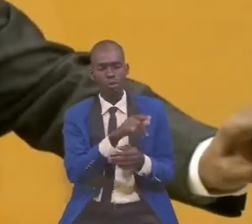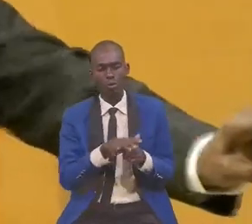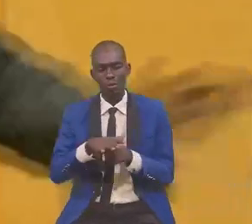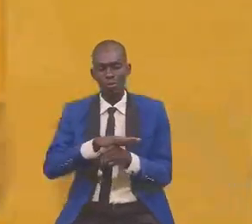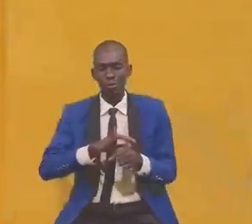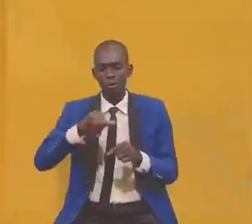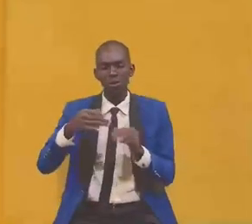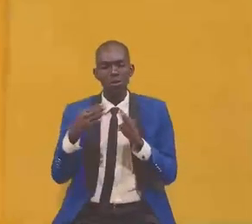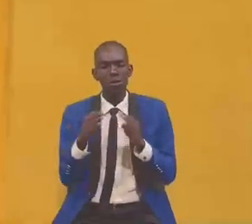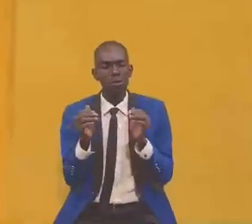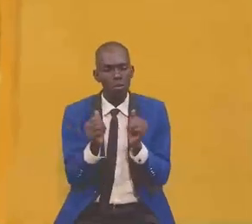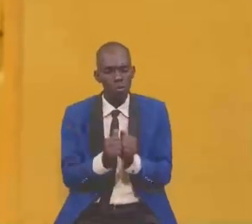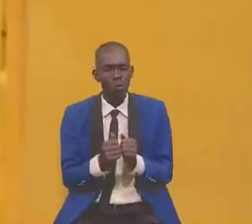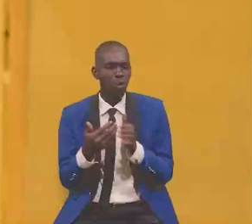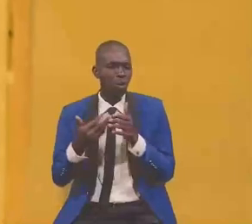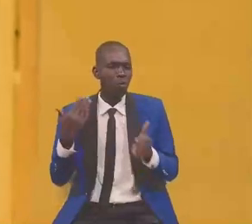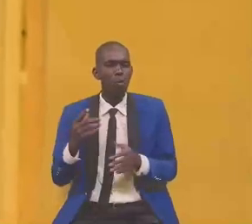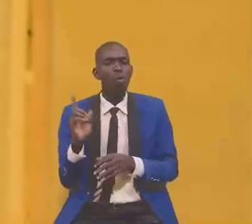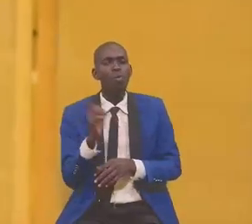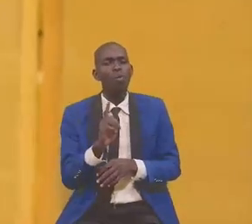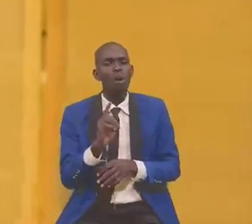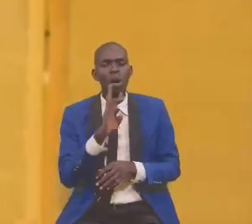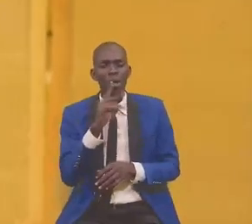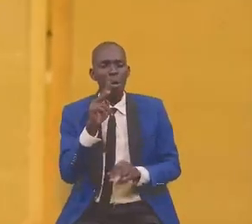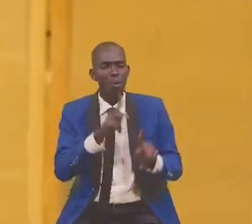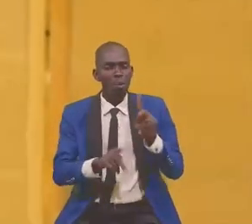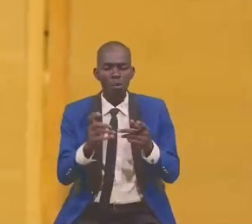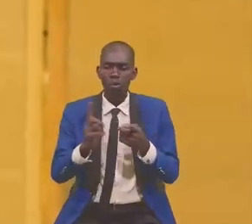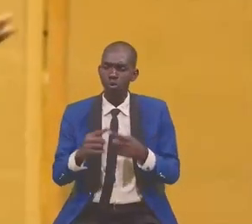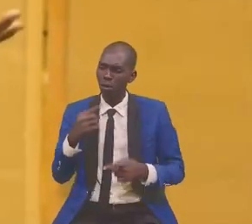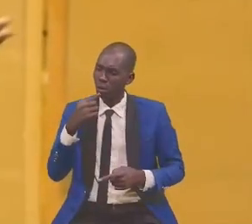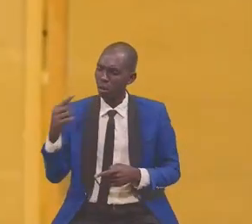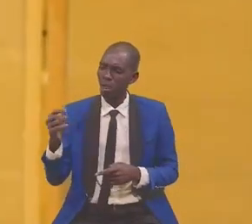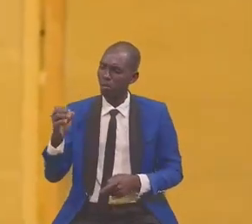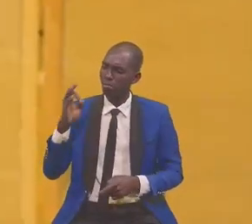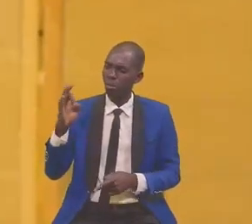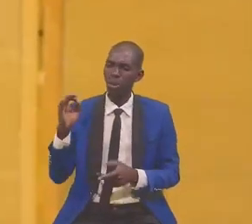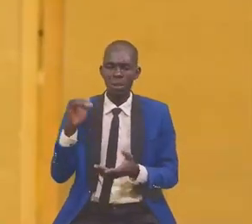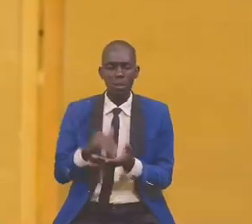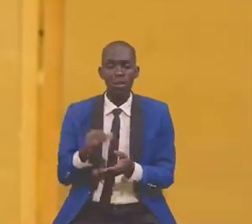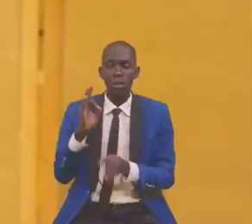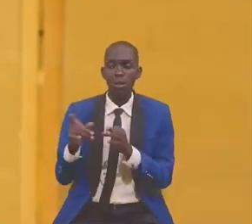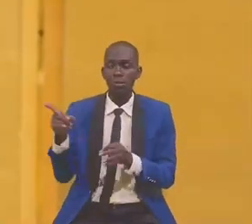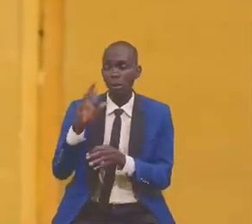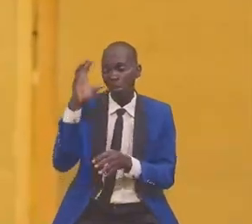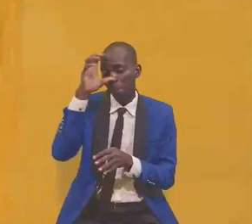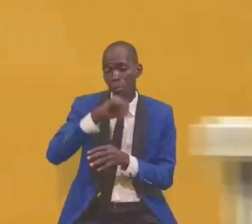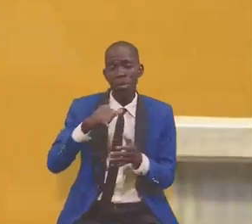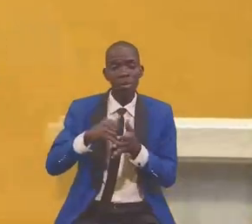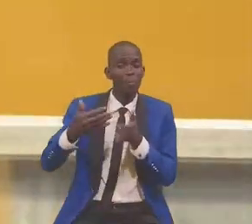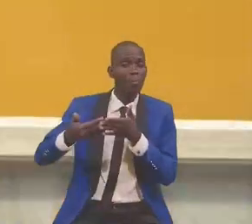ceux-là à qui tu veux encore dire pour que s'ils n'ont pas eu, premièrement, qu'ils